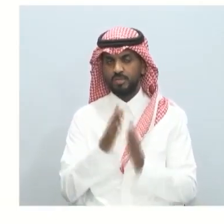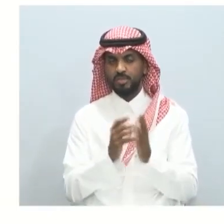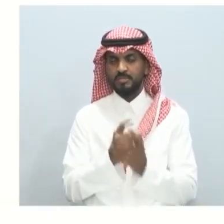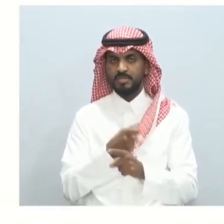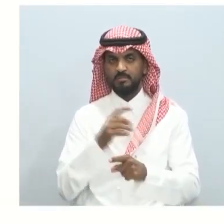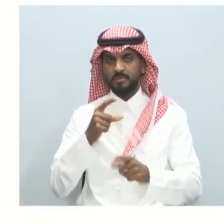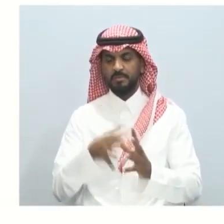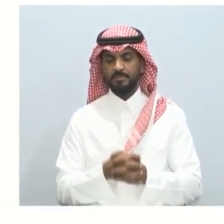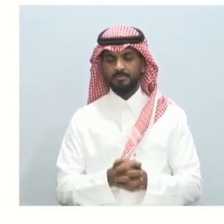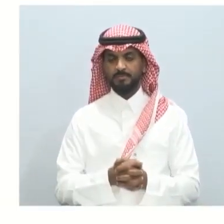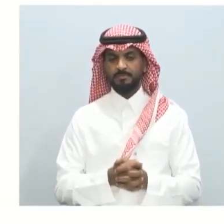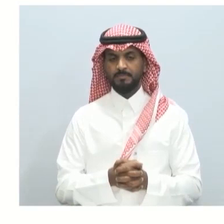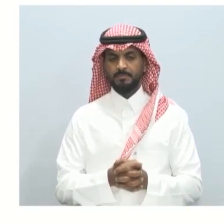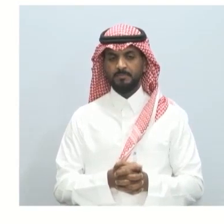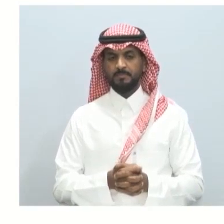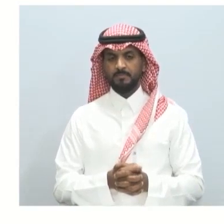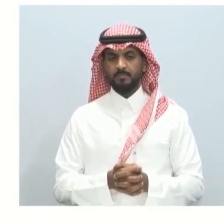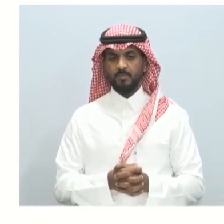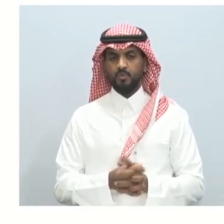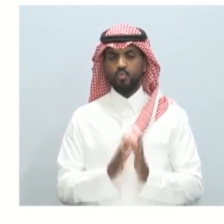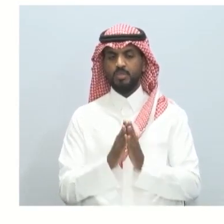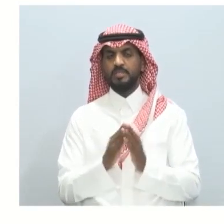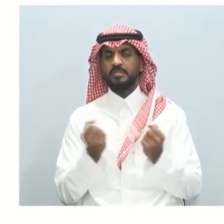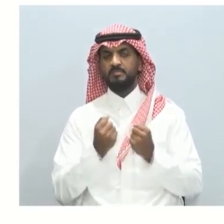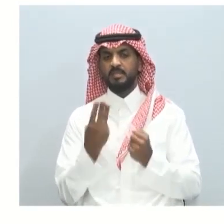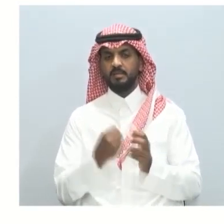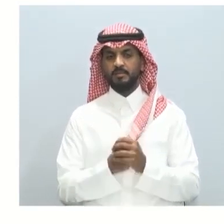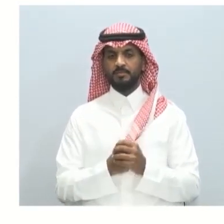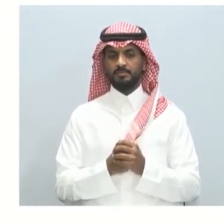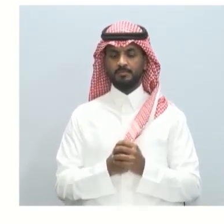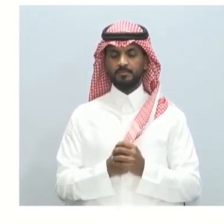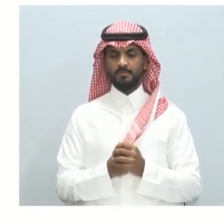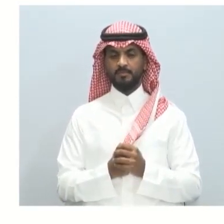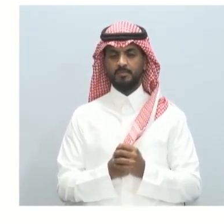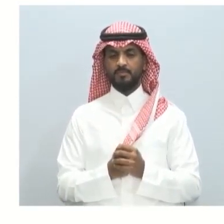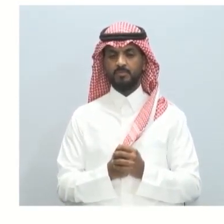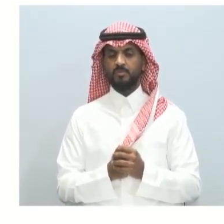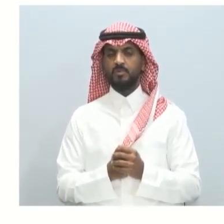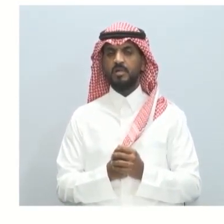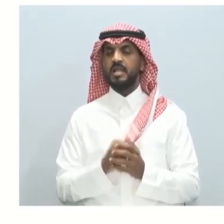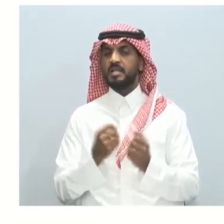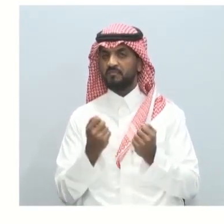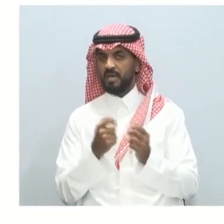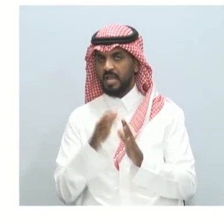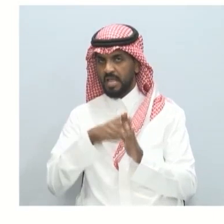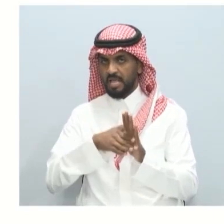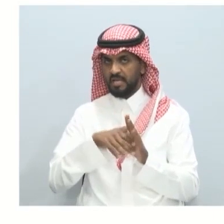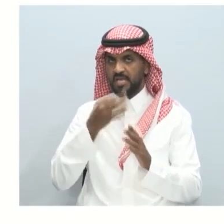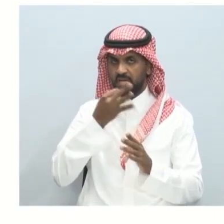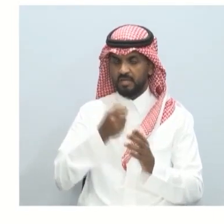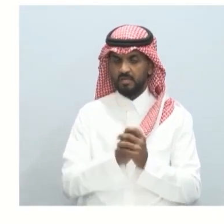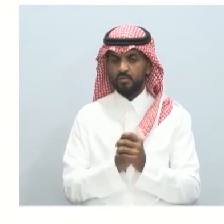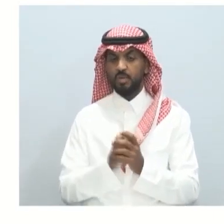محمد الاكلبي نحن في الوحده التدريبيه الثالثه بعنوان كفايه القرائيه القراءه